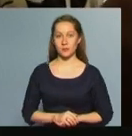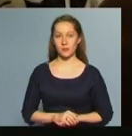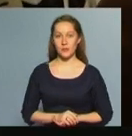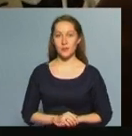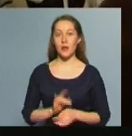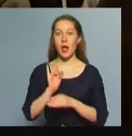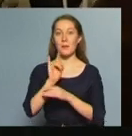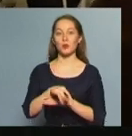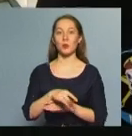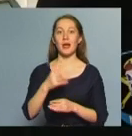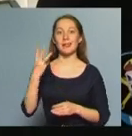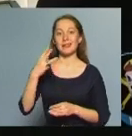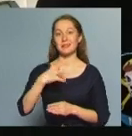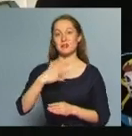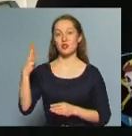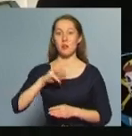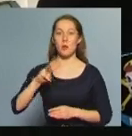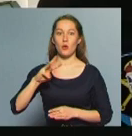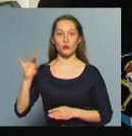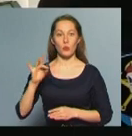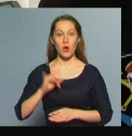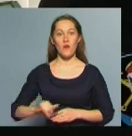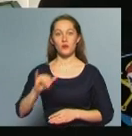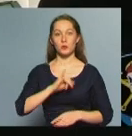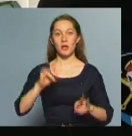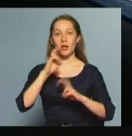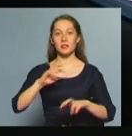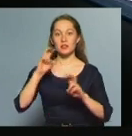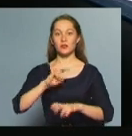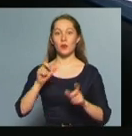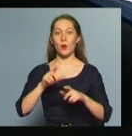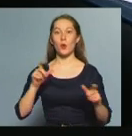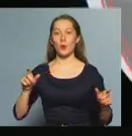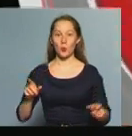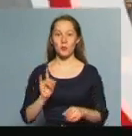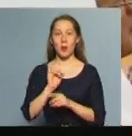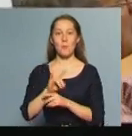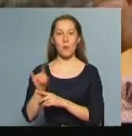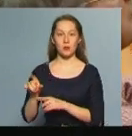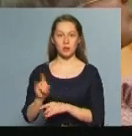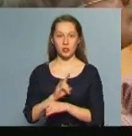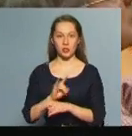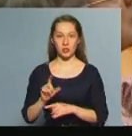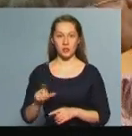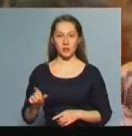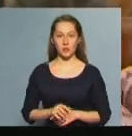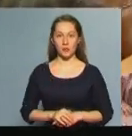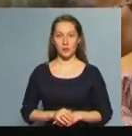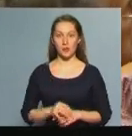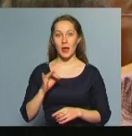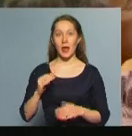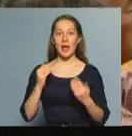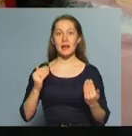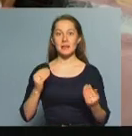Обманули на 30 с лишним миллионов рублей. В Удмуртии разыскивают жертв очередного мобильного надувательства. И сегодня люди редкой